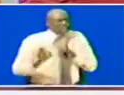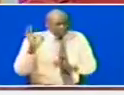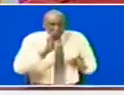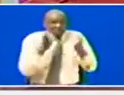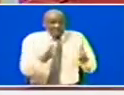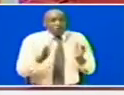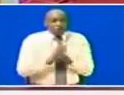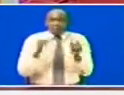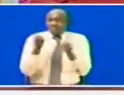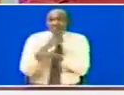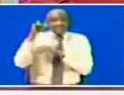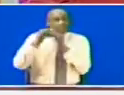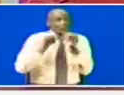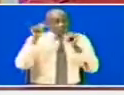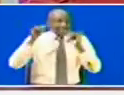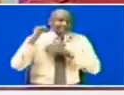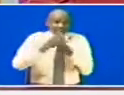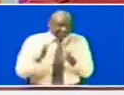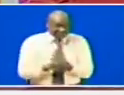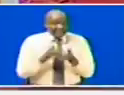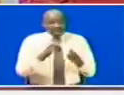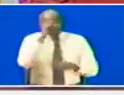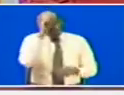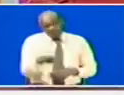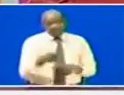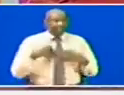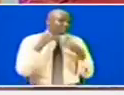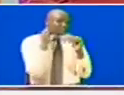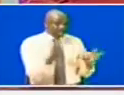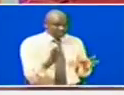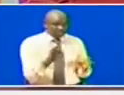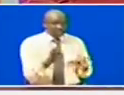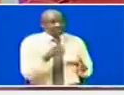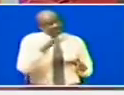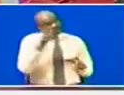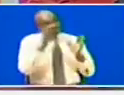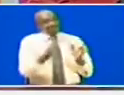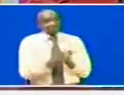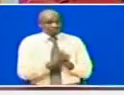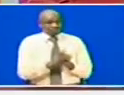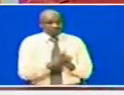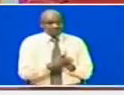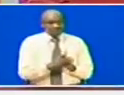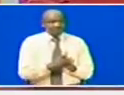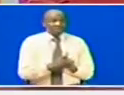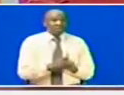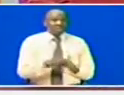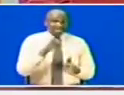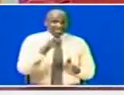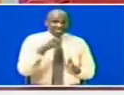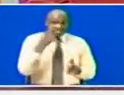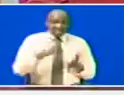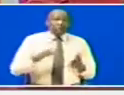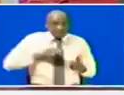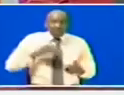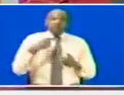kutoka inchi za kigeni, ndo maana heshima hamna siku hizi. Huyu ni Tosh Kim anasema mkengeuko kwa wanawake kwa kutaka